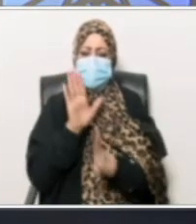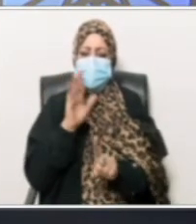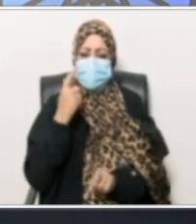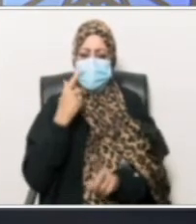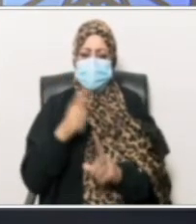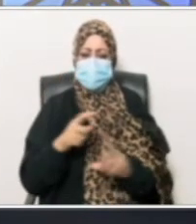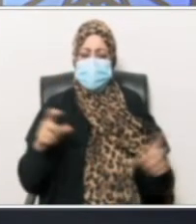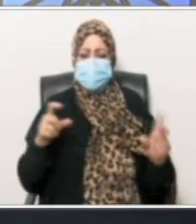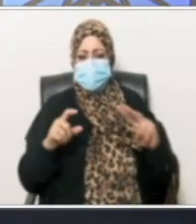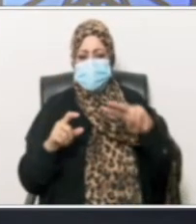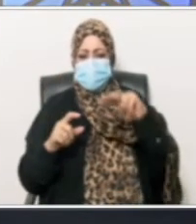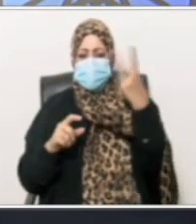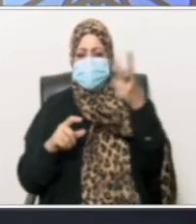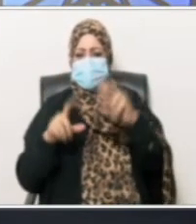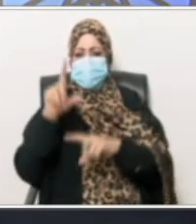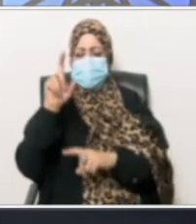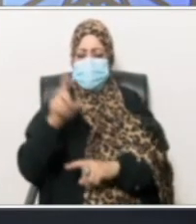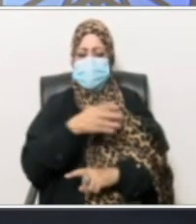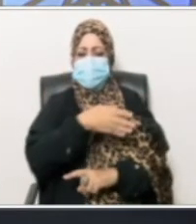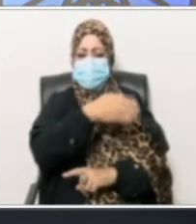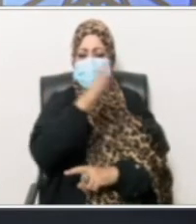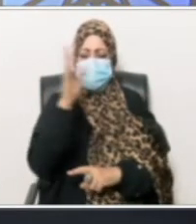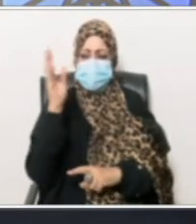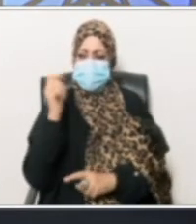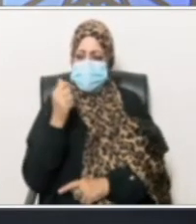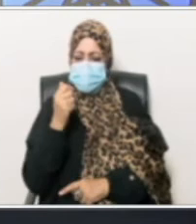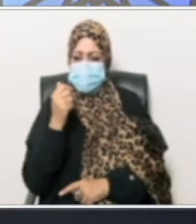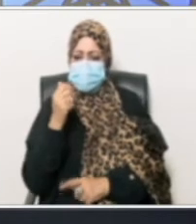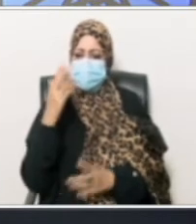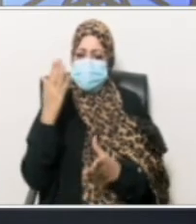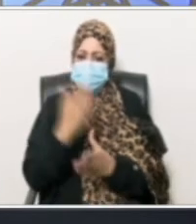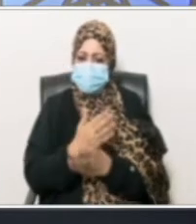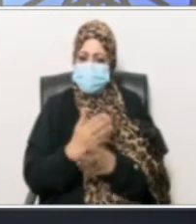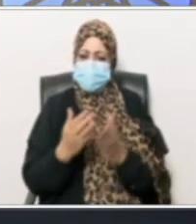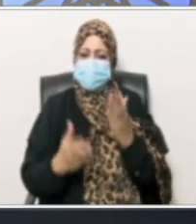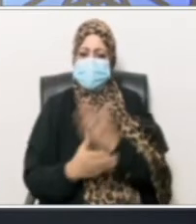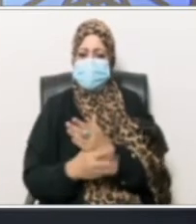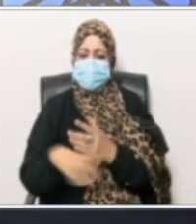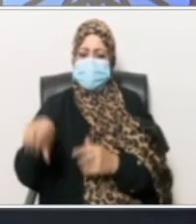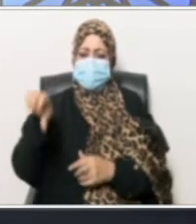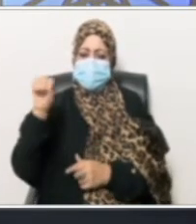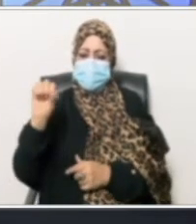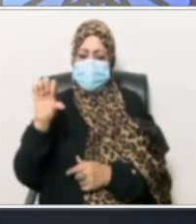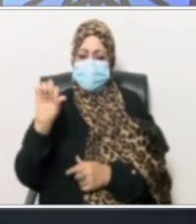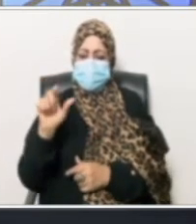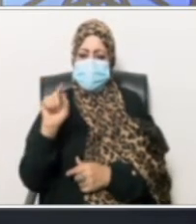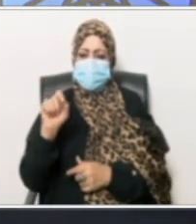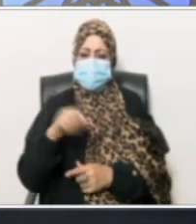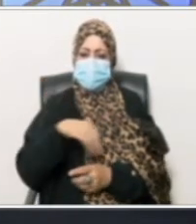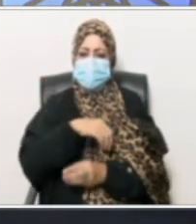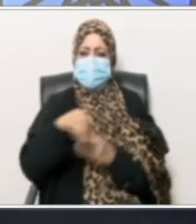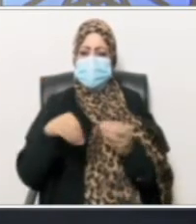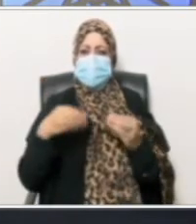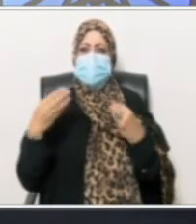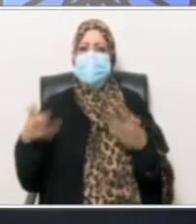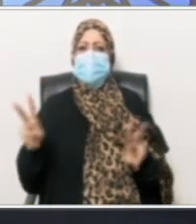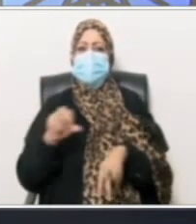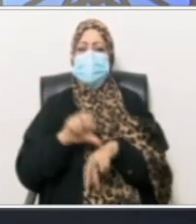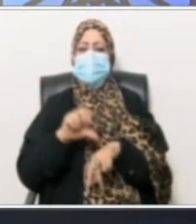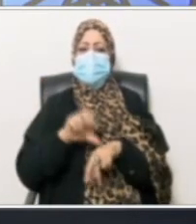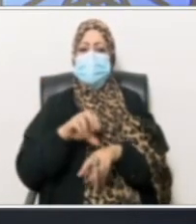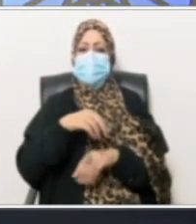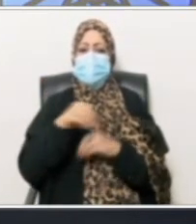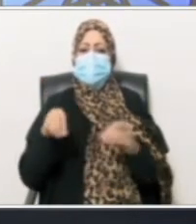من مداخلة، والمسجد هذا فيه الصوفي هذا اللي يقول اللهم افتح لنا طرابلس كما فتحت لنا مكة. ونحن نريد دين الله، ما نريد حاجة، نحن نبغى دين